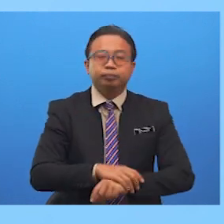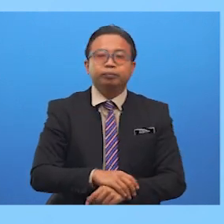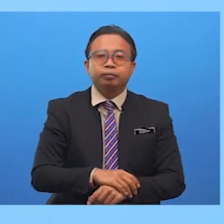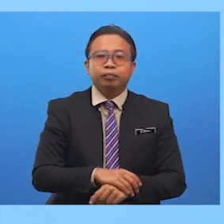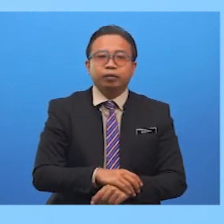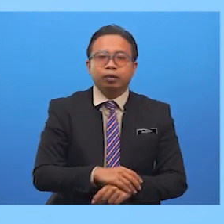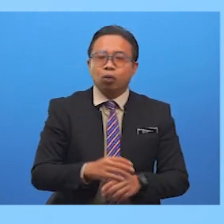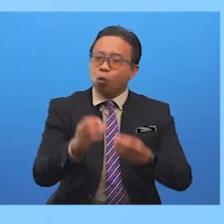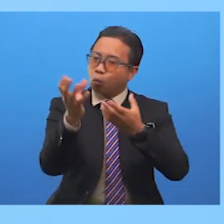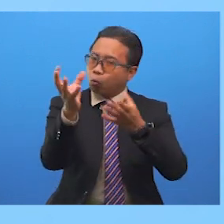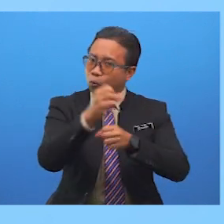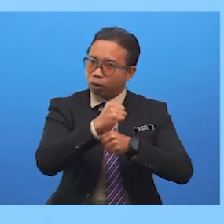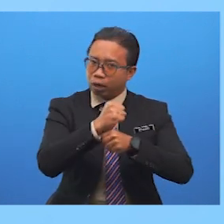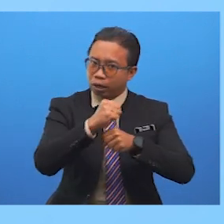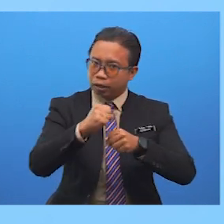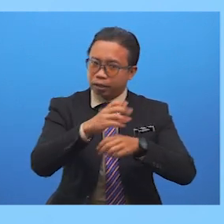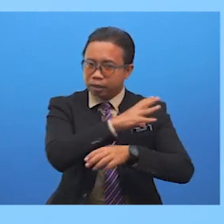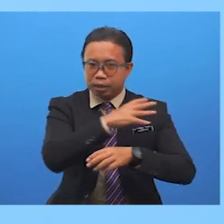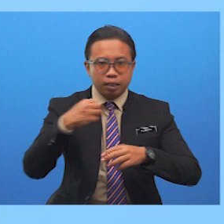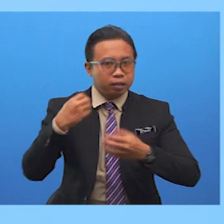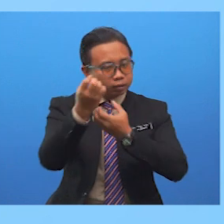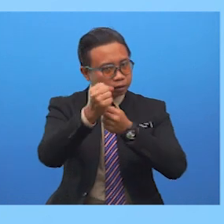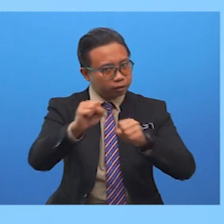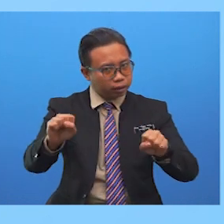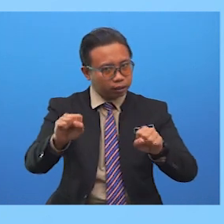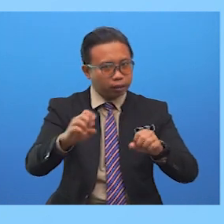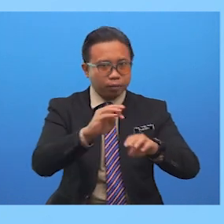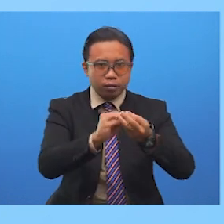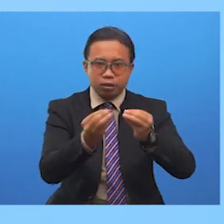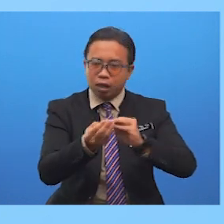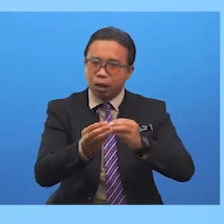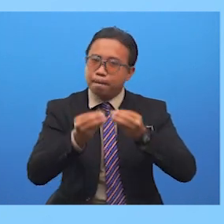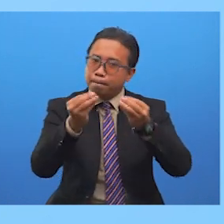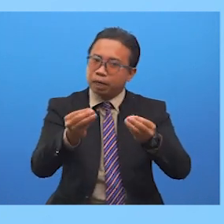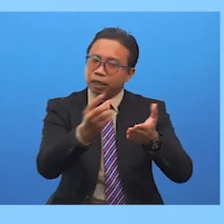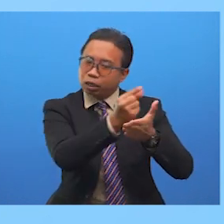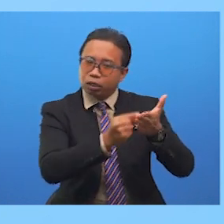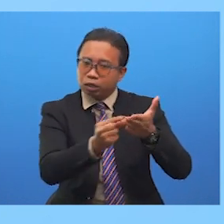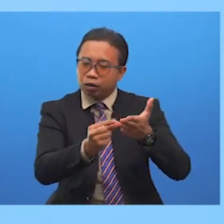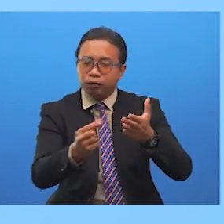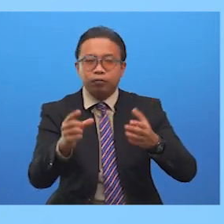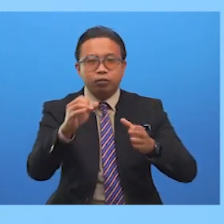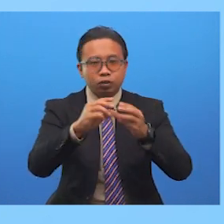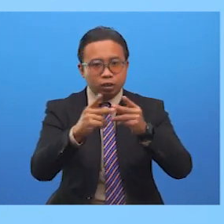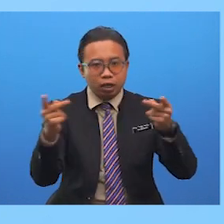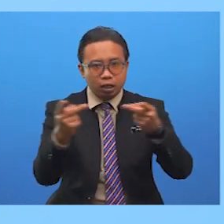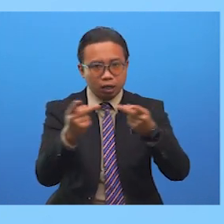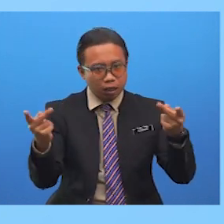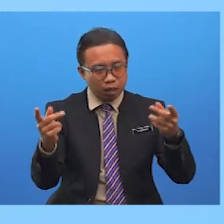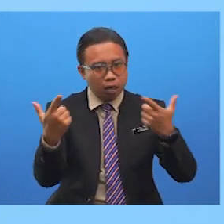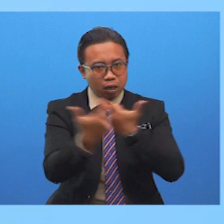mentafsir mengurai dan menyelesaikan masa sah bagi graph melawan masa